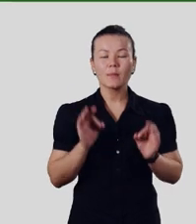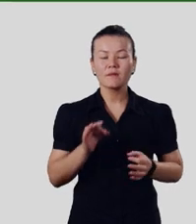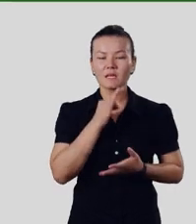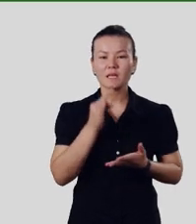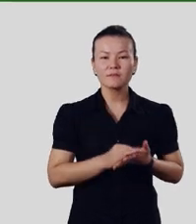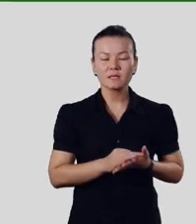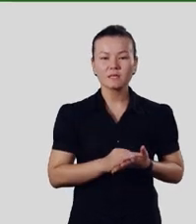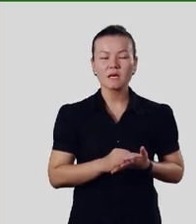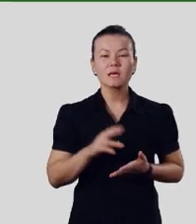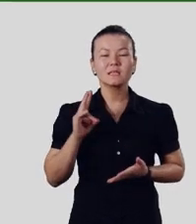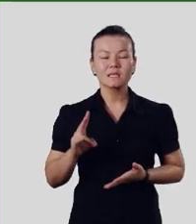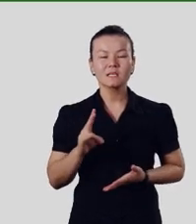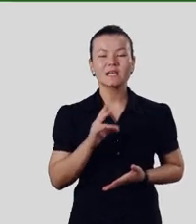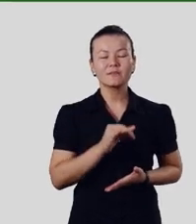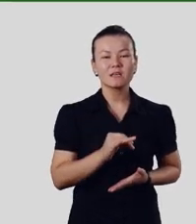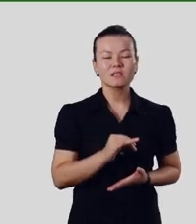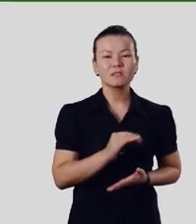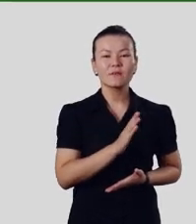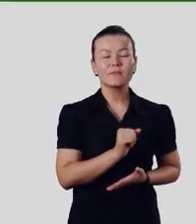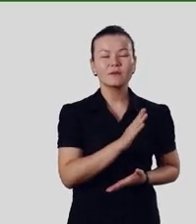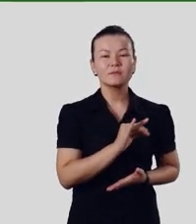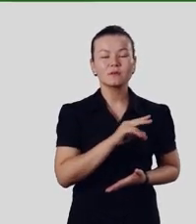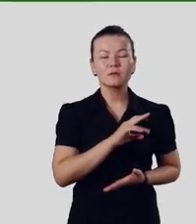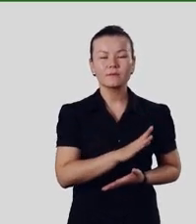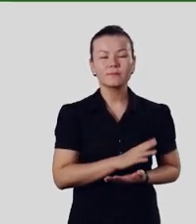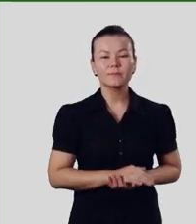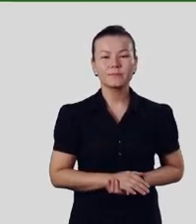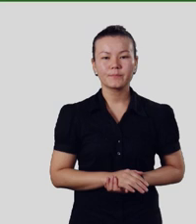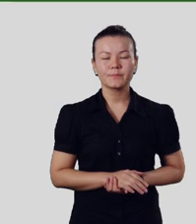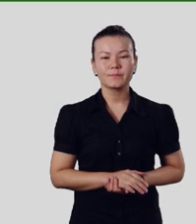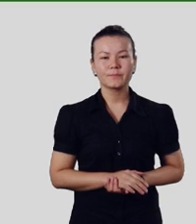Правильный ответ – Николай Иванович Вавилов.